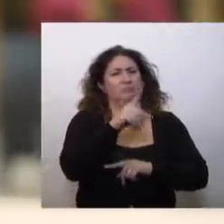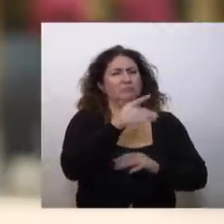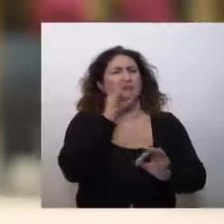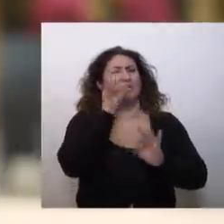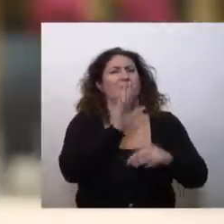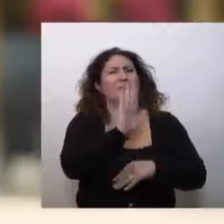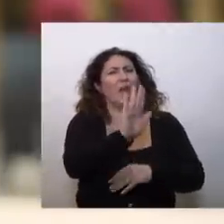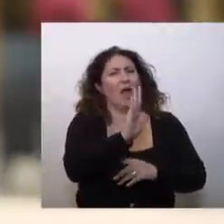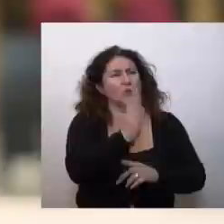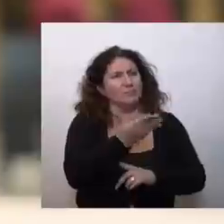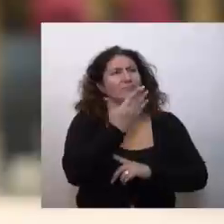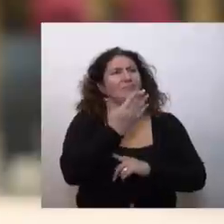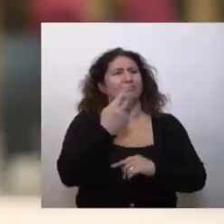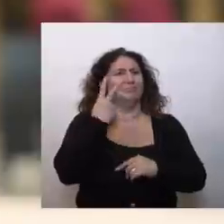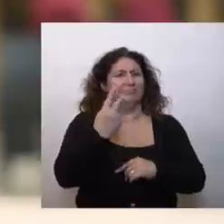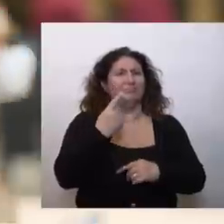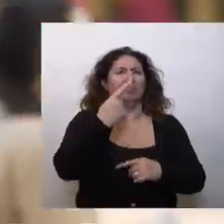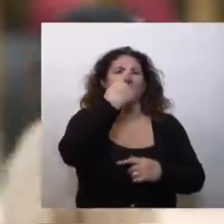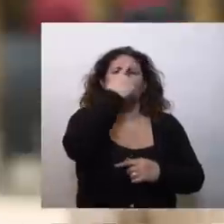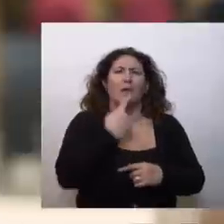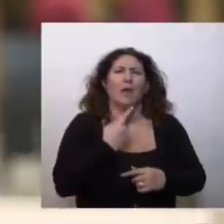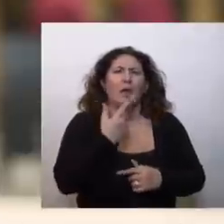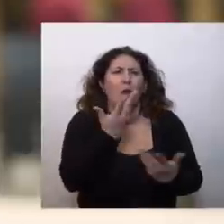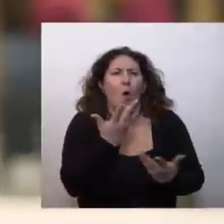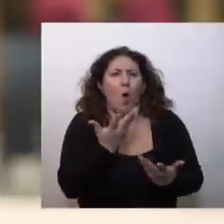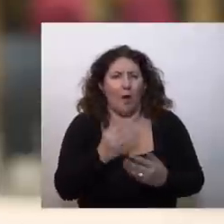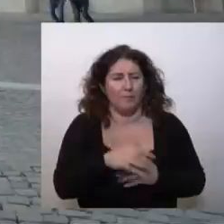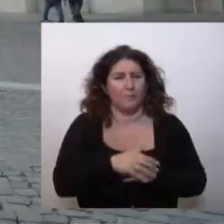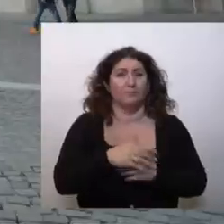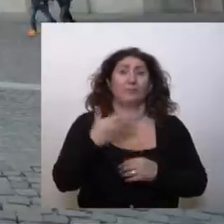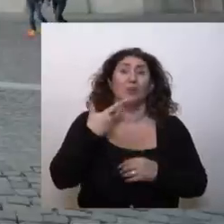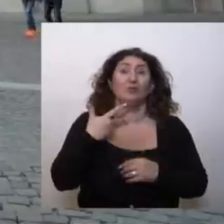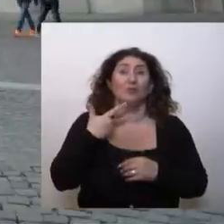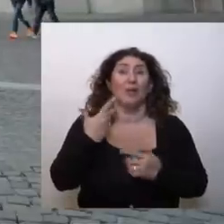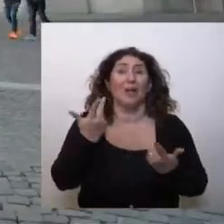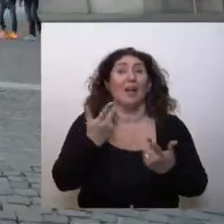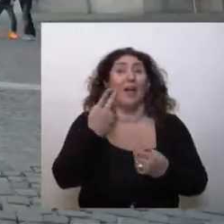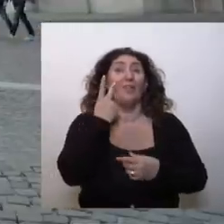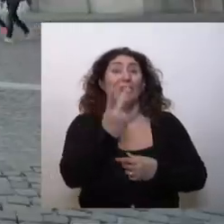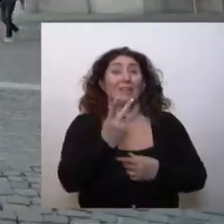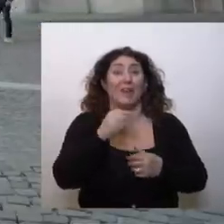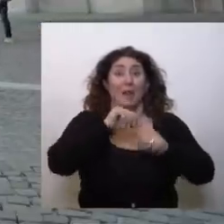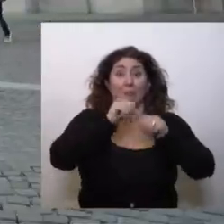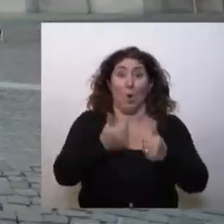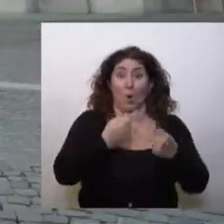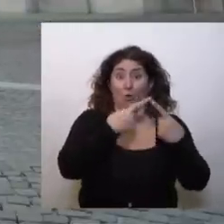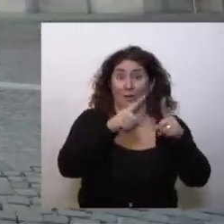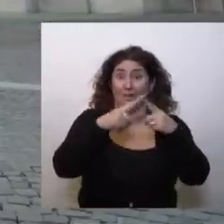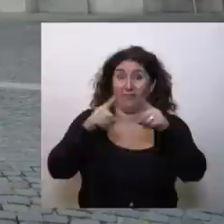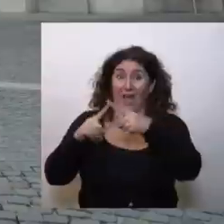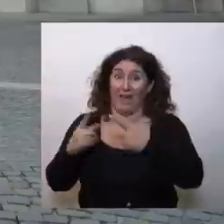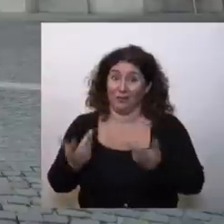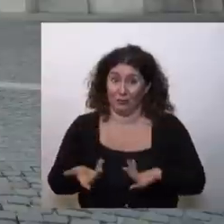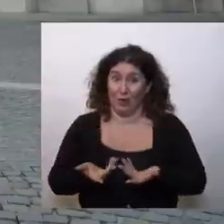Certo occorre precisare, ci sono diversi modi di vedere. Qui non stiamo parlando di quel